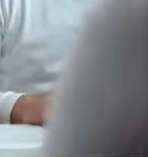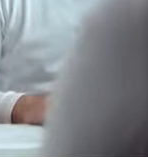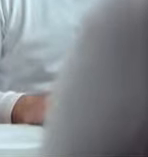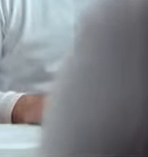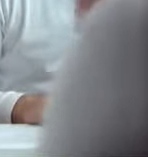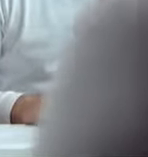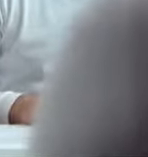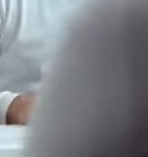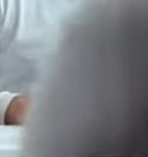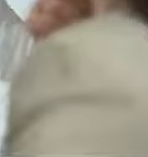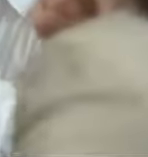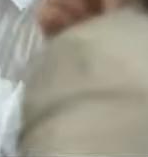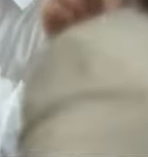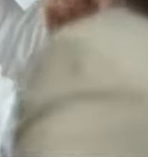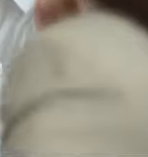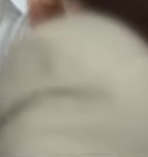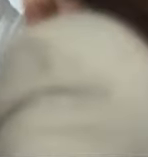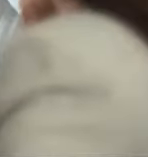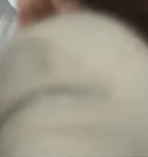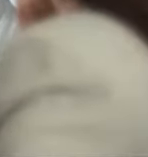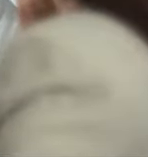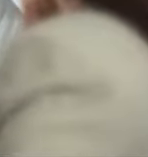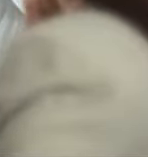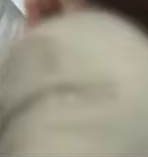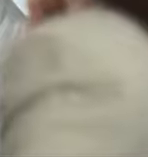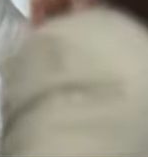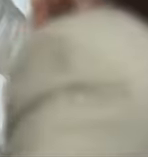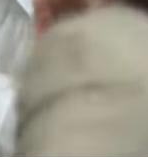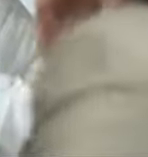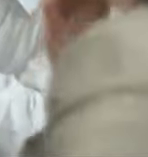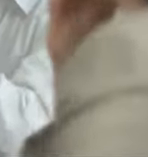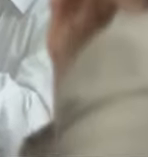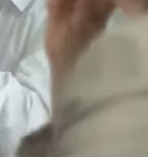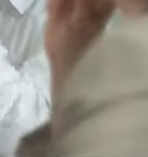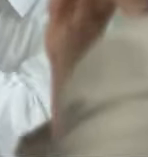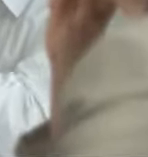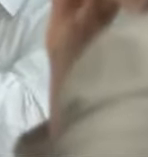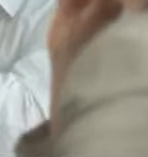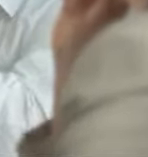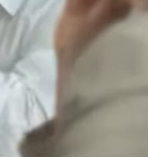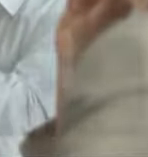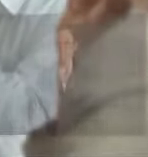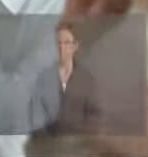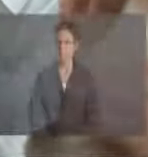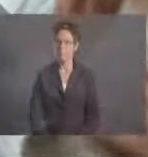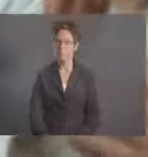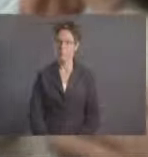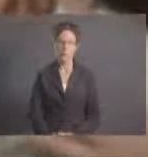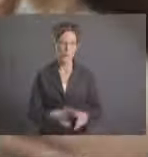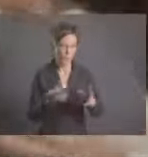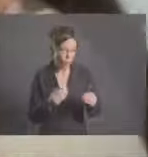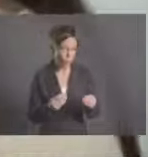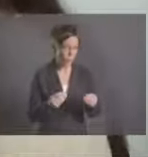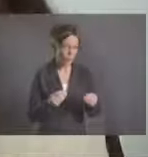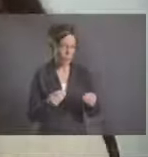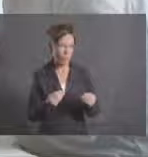vilken restaurang det ska ätas på. Den första diskussionen om budgeten fortsätter, men kvinnan följer fel. Mannen bredvid knackar henne på